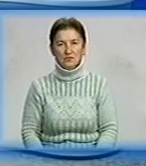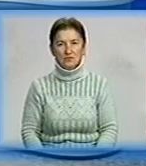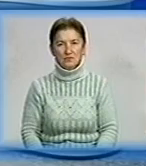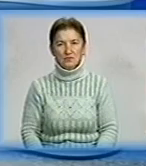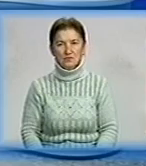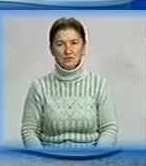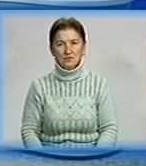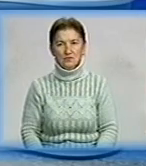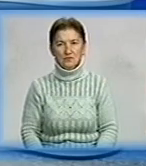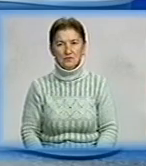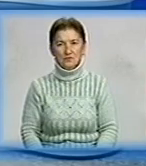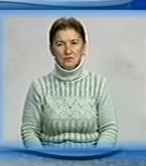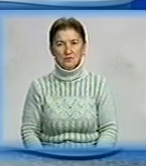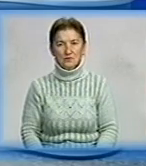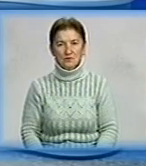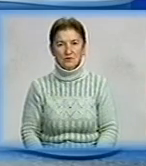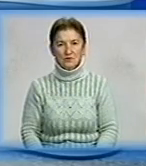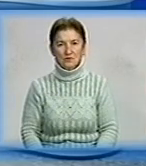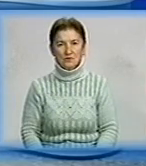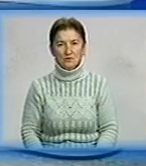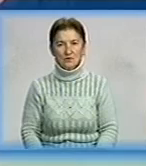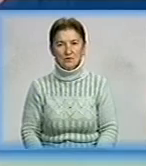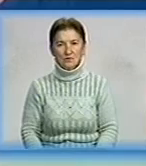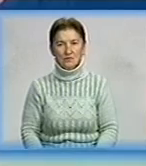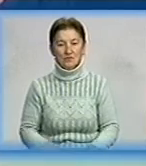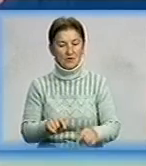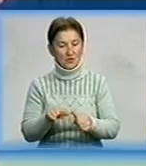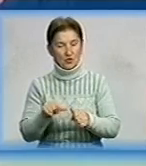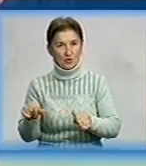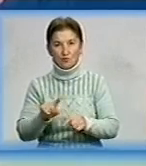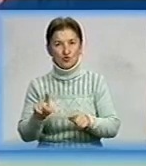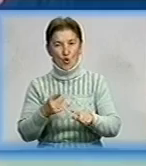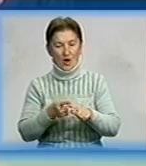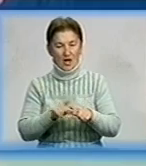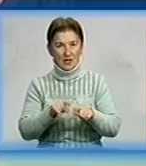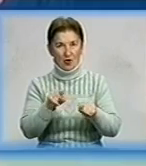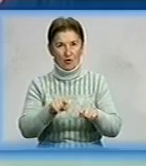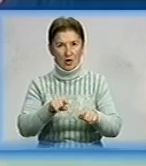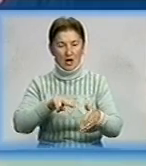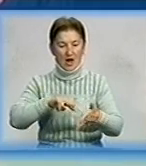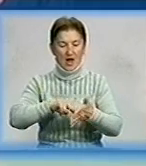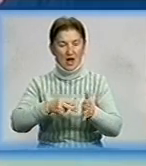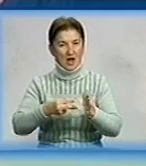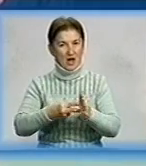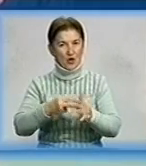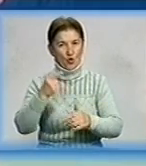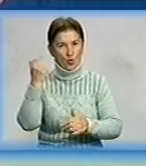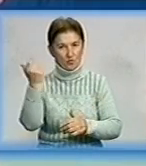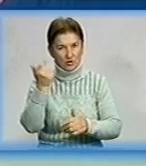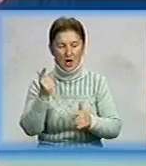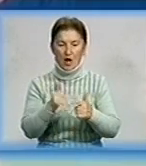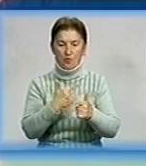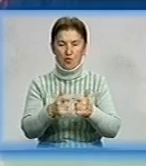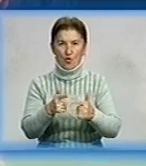creative industry and creative people. Тобто, окрім того, що це економічні, або ж там Санкт-Петербург,